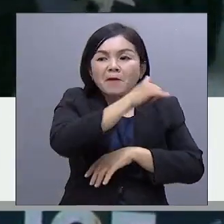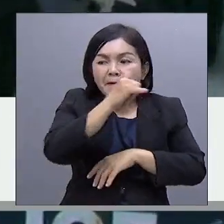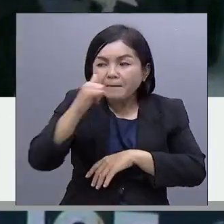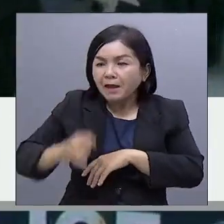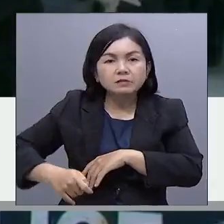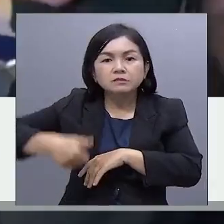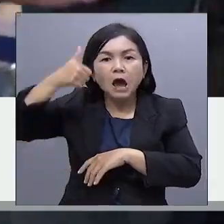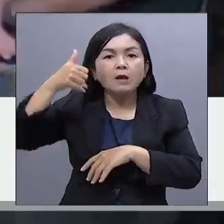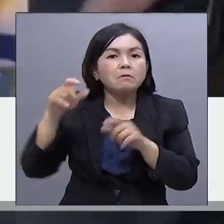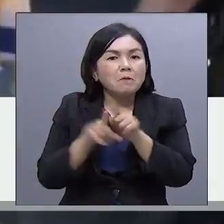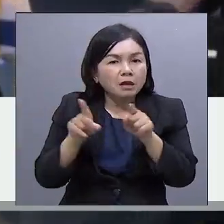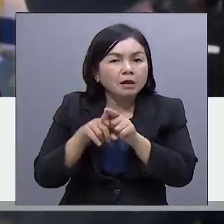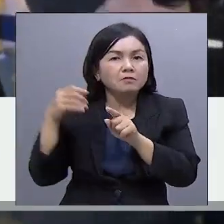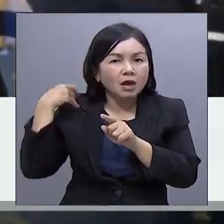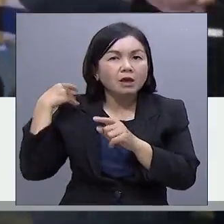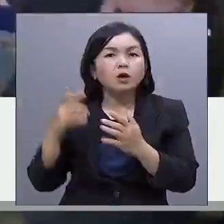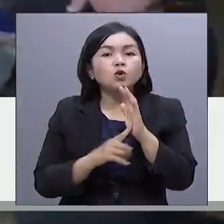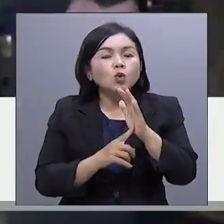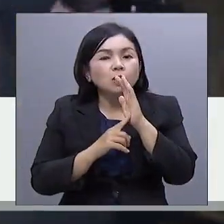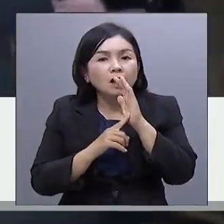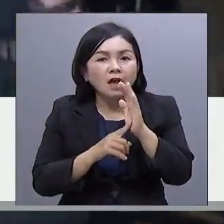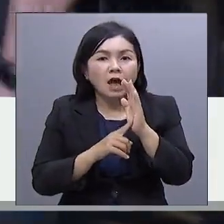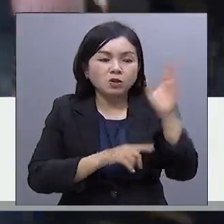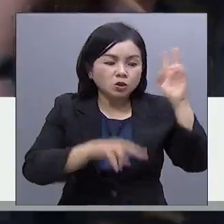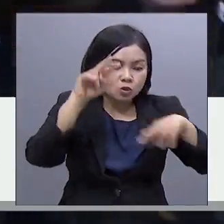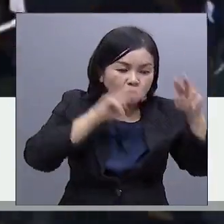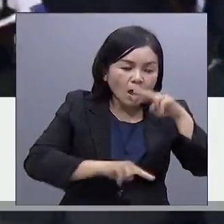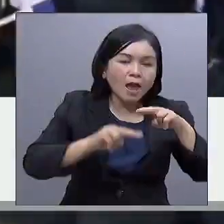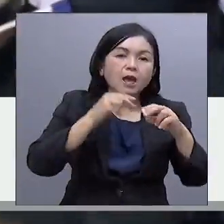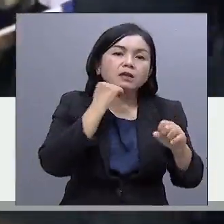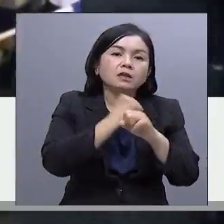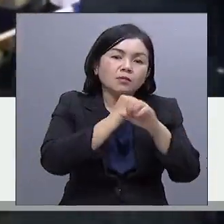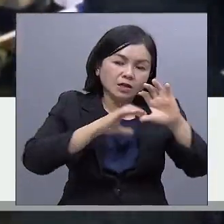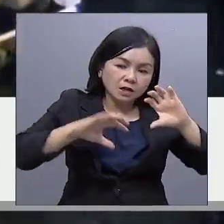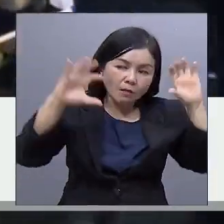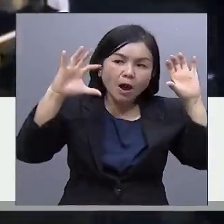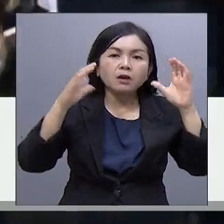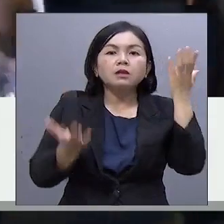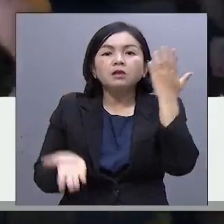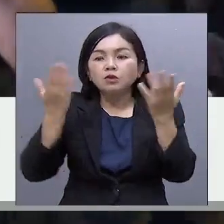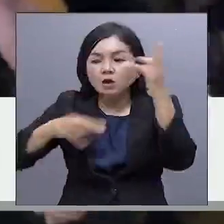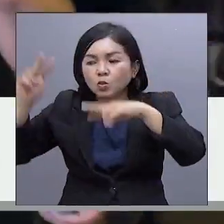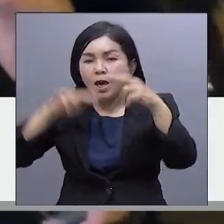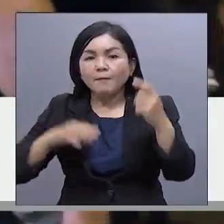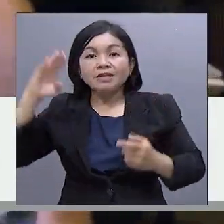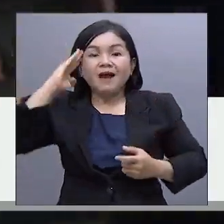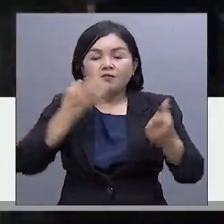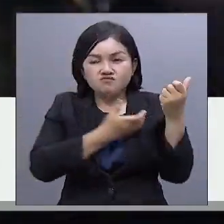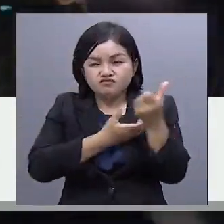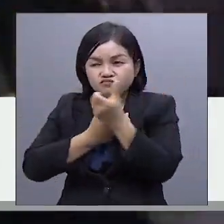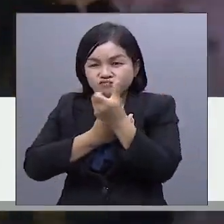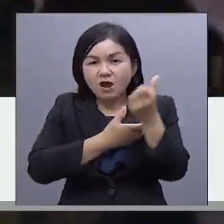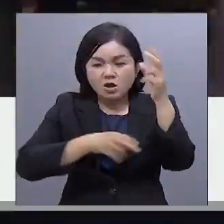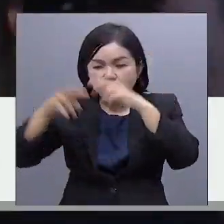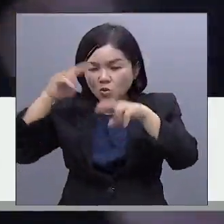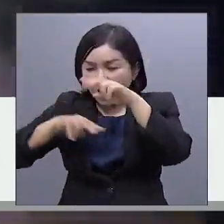นอกเหนือจากกองทัพได้ด้วยอย่างเช่นไปประจำการในสำนักนายกรัฐมนตรีหน่วยลาดตระเวนชายแดนรวมถึงหน่วยสืบ